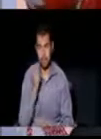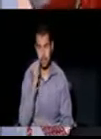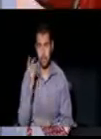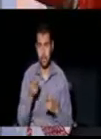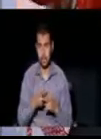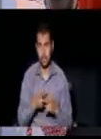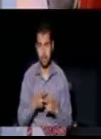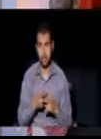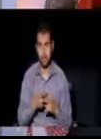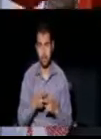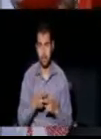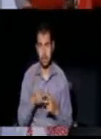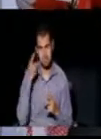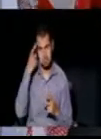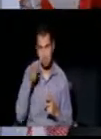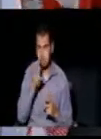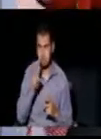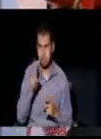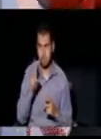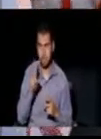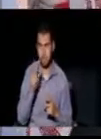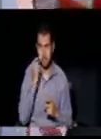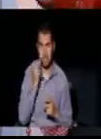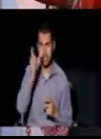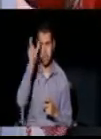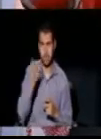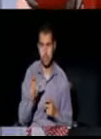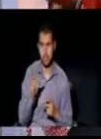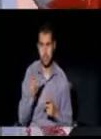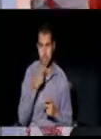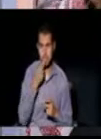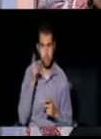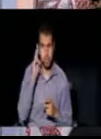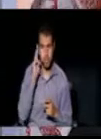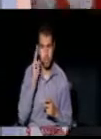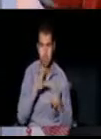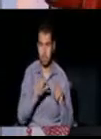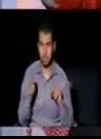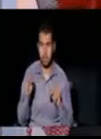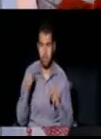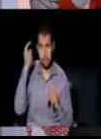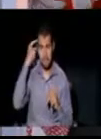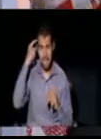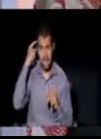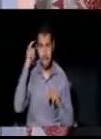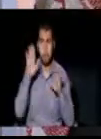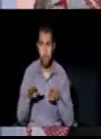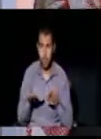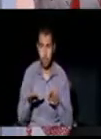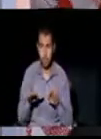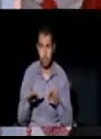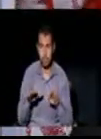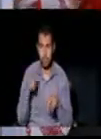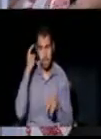في ناس مش فاهمه ان احنا عندنا مخ، ان احنا بنفكر، ان